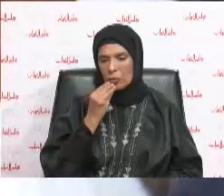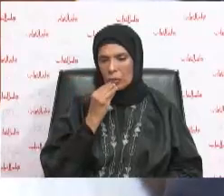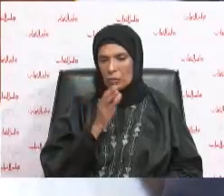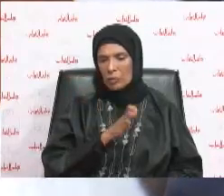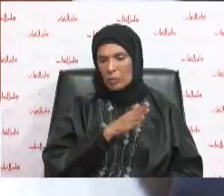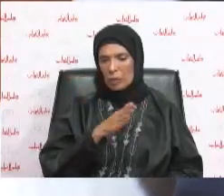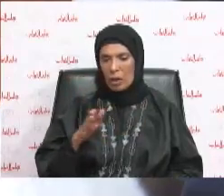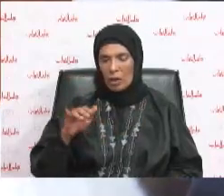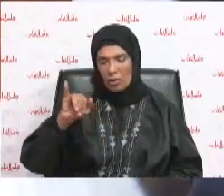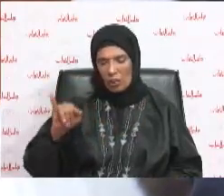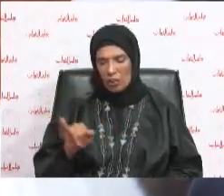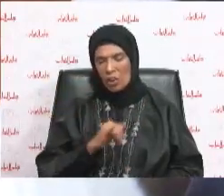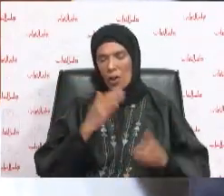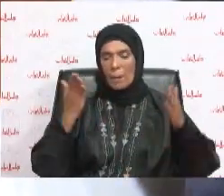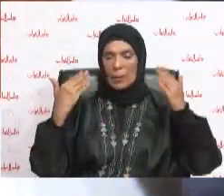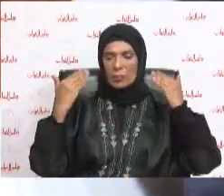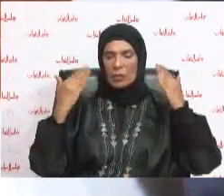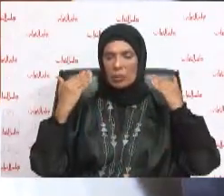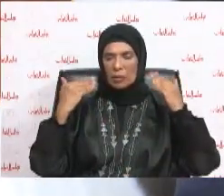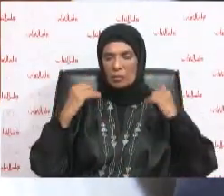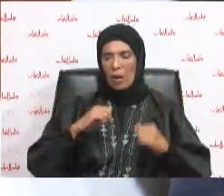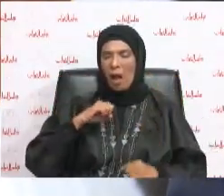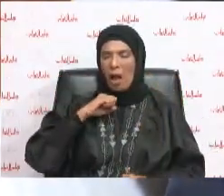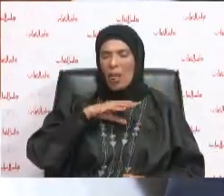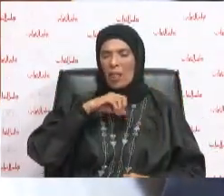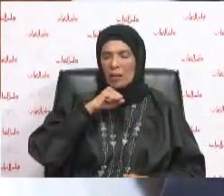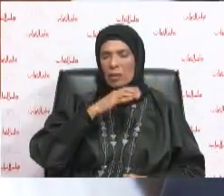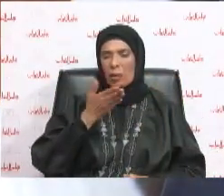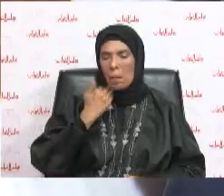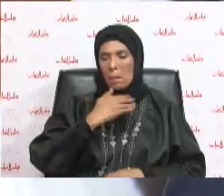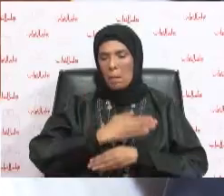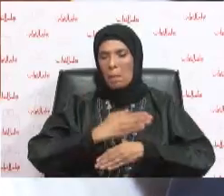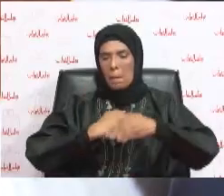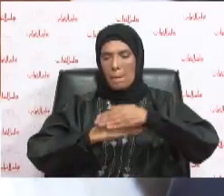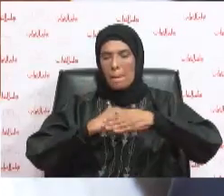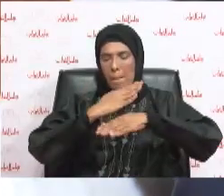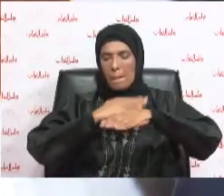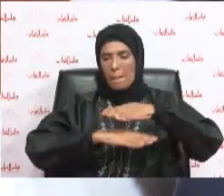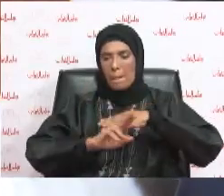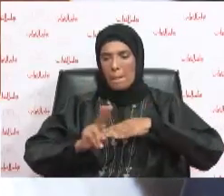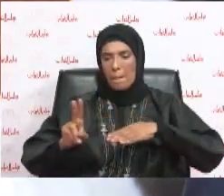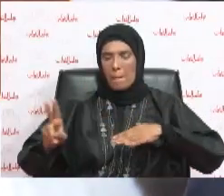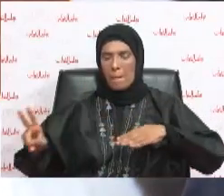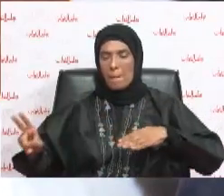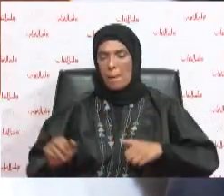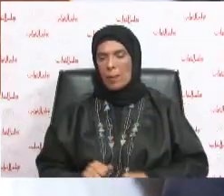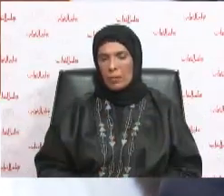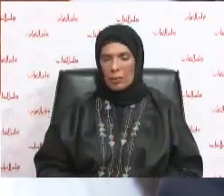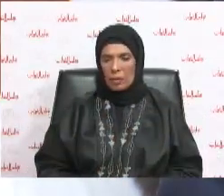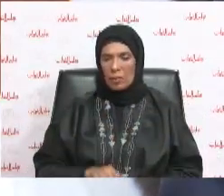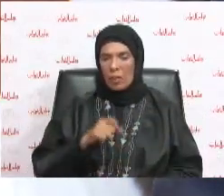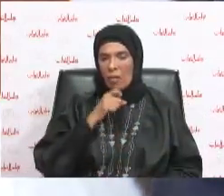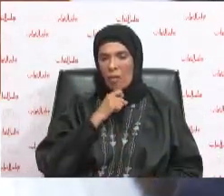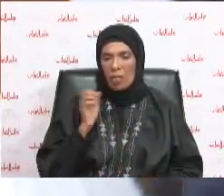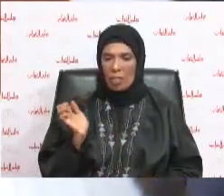مناخ وفقدان التنوع البيولوجي ونقص البنية التحتية وغيرها من التحديات التي تؤدي لضعف الأمن الغذائي في البحرين